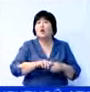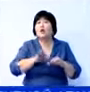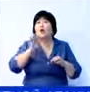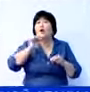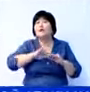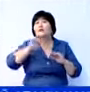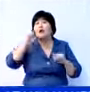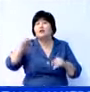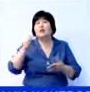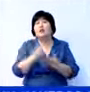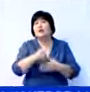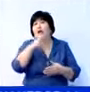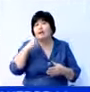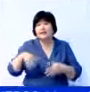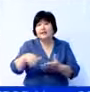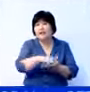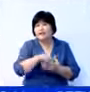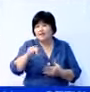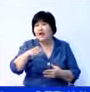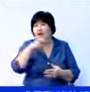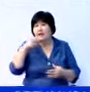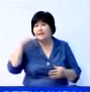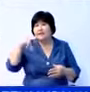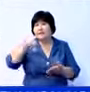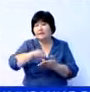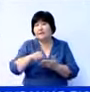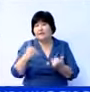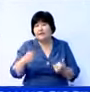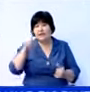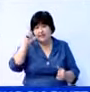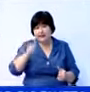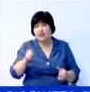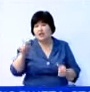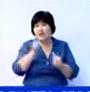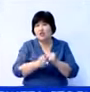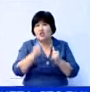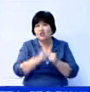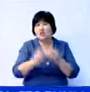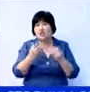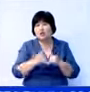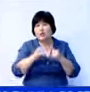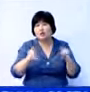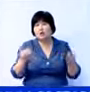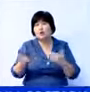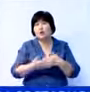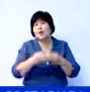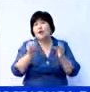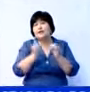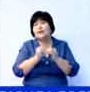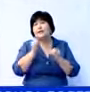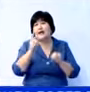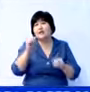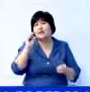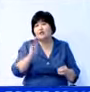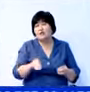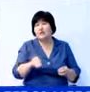в Российской Федерации. Российская Федерация сейчас, знаете, ежедневный прирост дает около 10-11